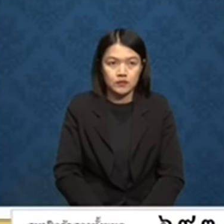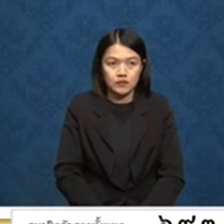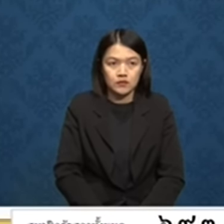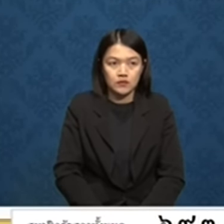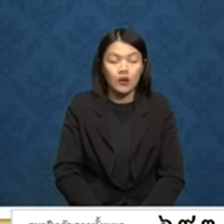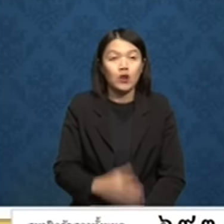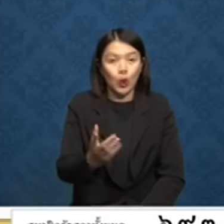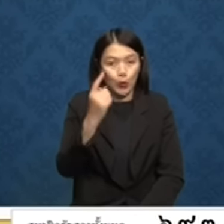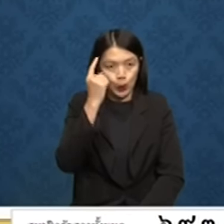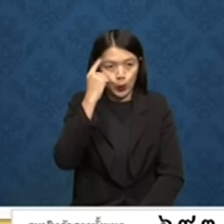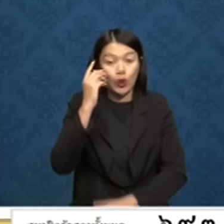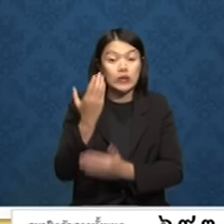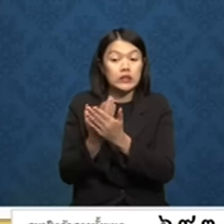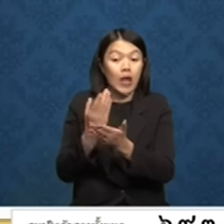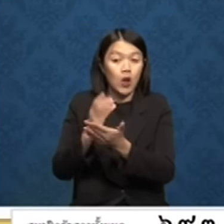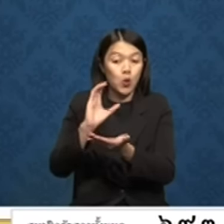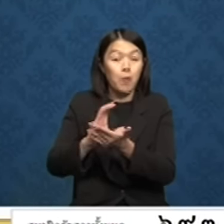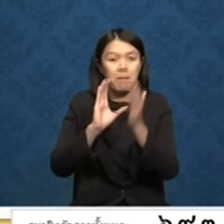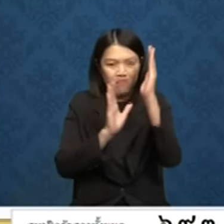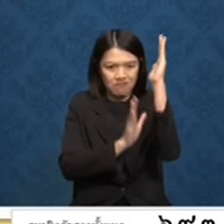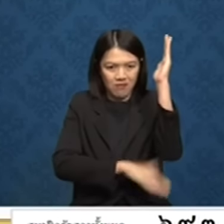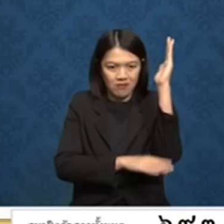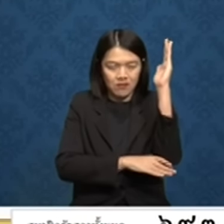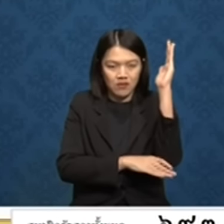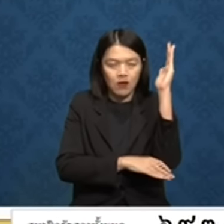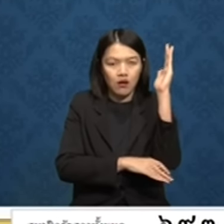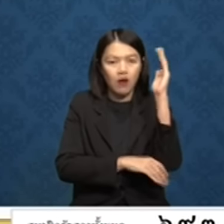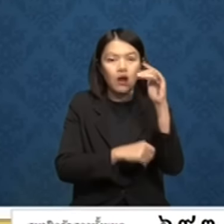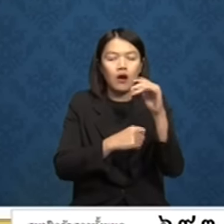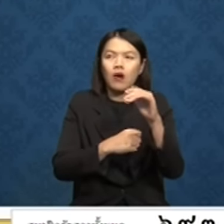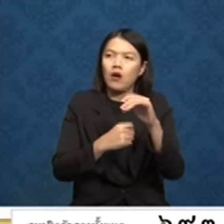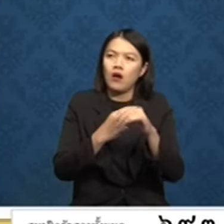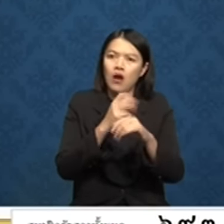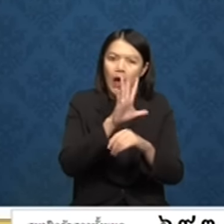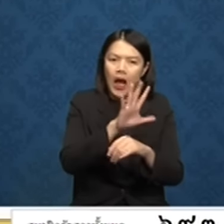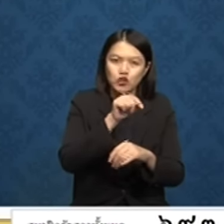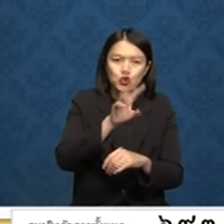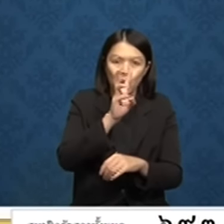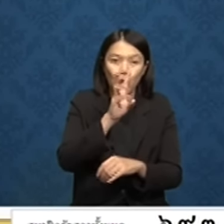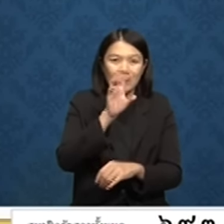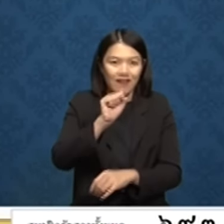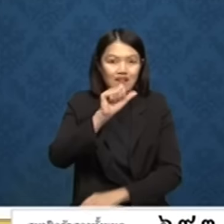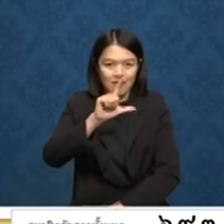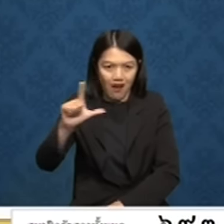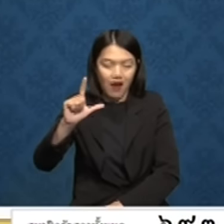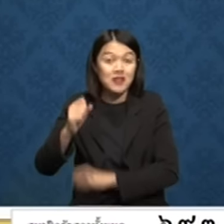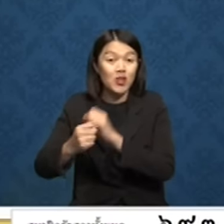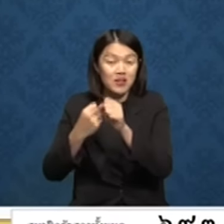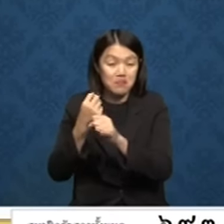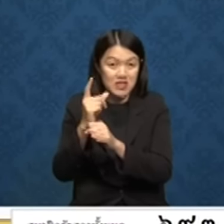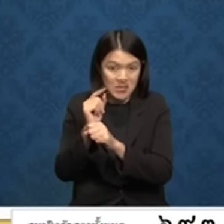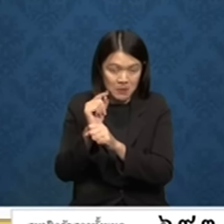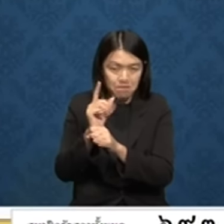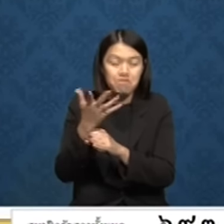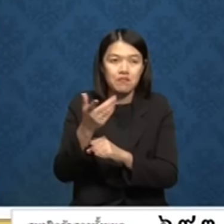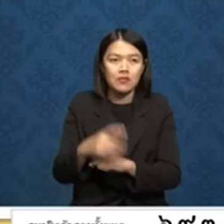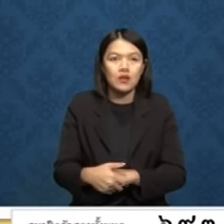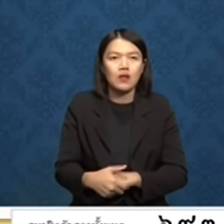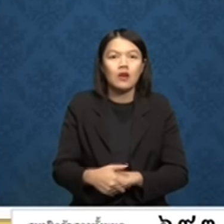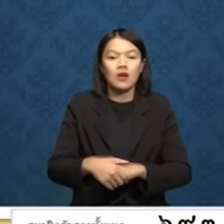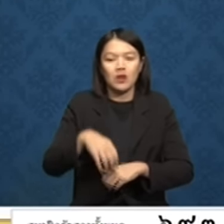รู้ด้วยนะครับว่างบประมาณในจังหวัดชายแดนภาคใต้ใช้มา2ทศวรรษนี้ 5.6 แสนล้านแล้วแต่ท่านอย่าโดนหลอกนะครับเพราะว่าหน่วยง